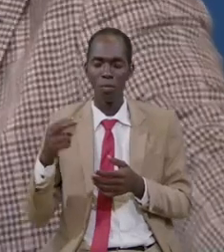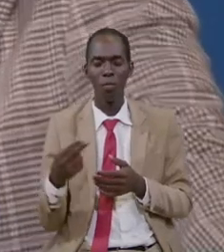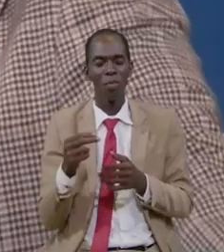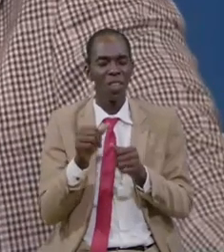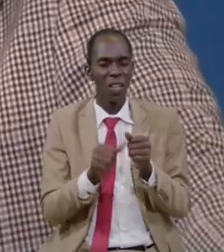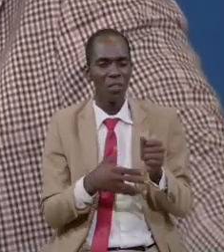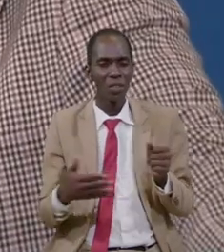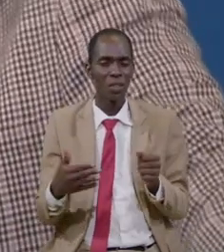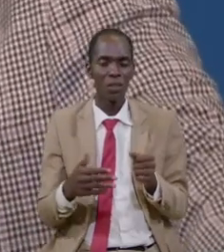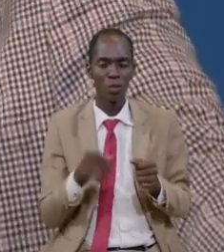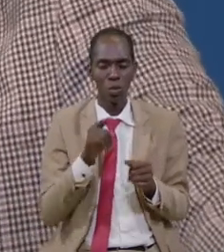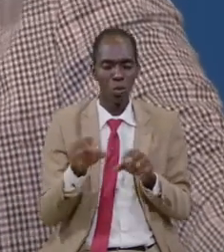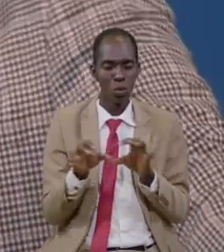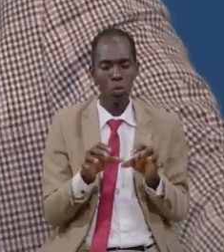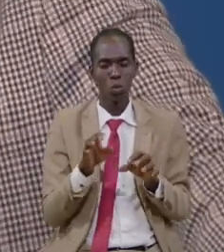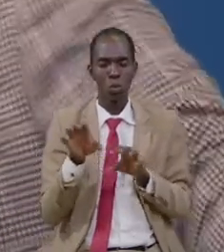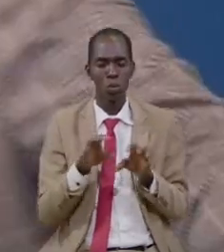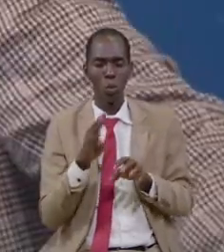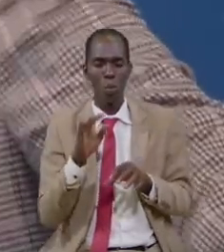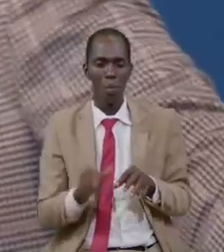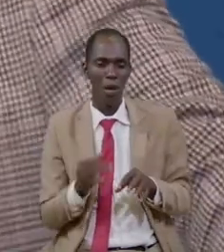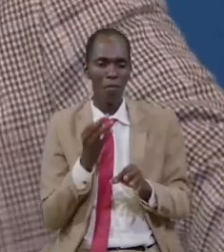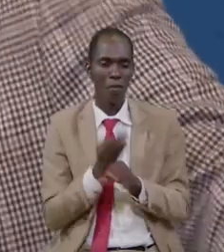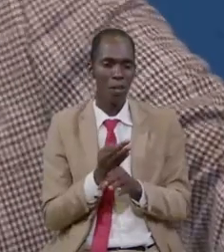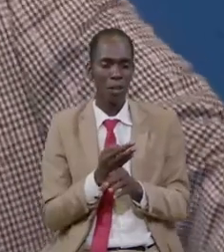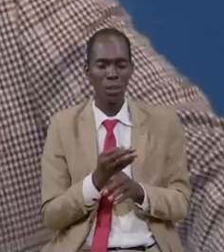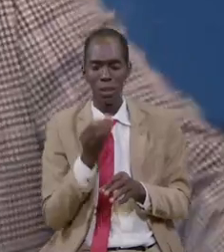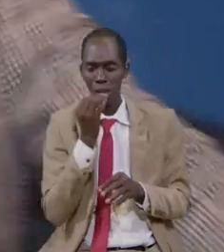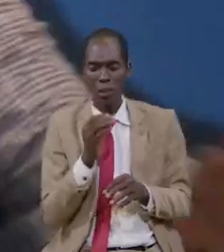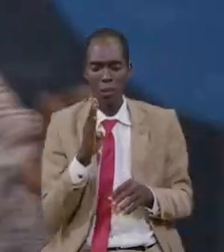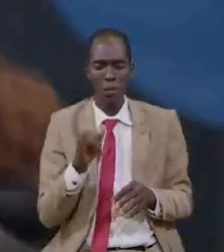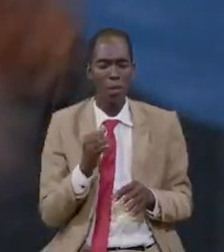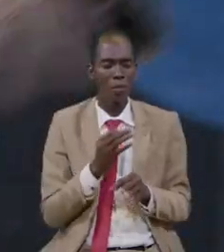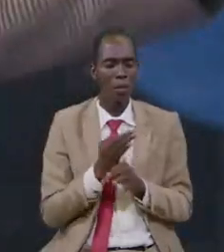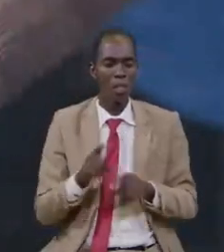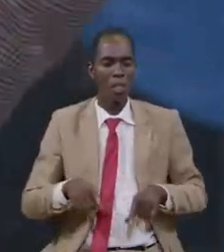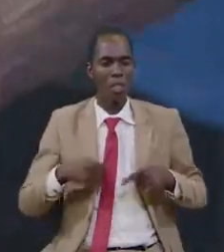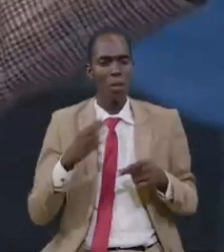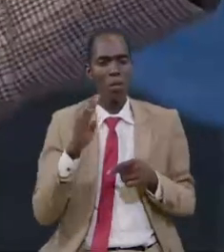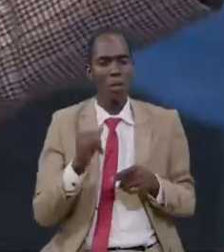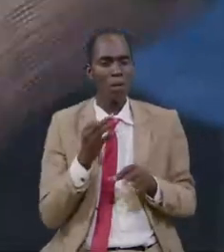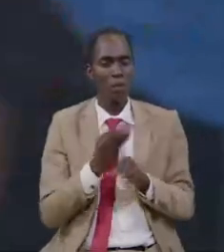foi, il a marché par la foi, il a vécu par la foi, il a adoré par la foi.